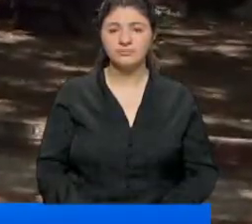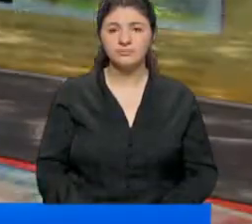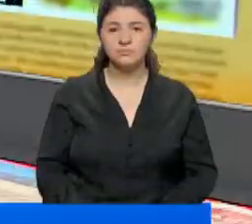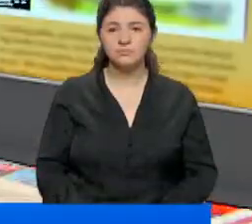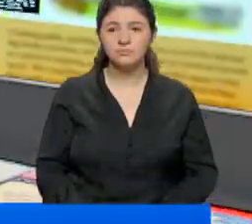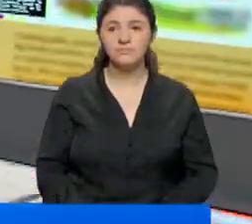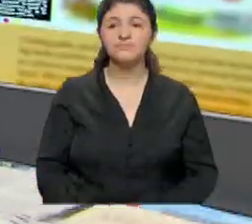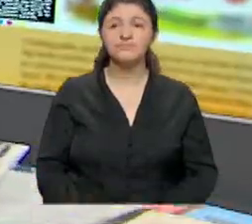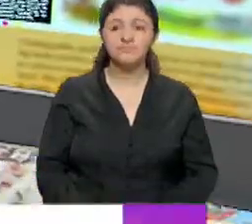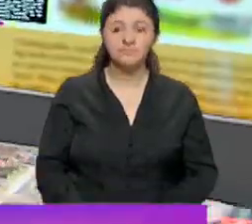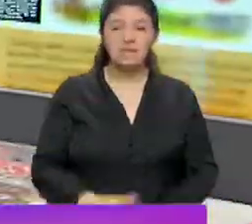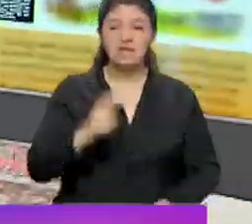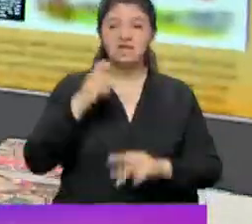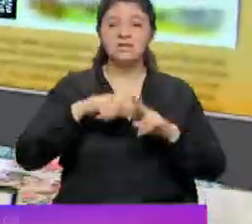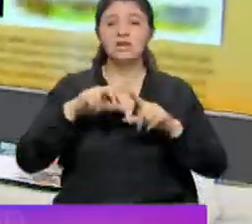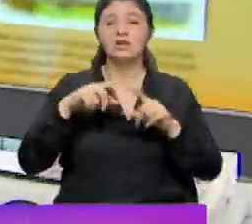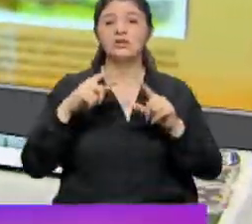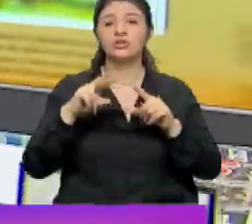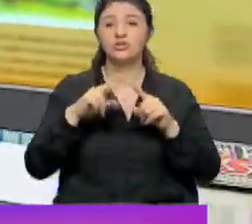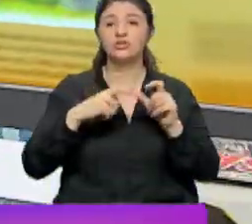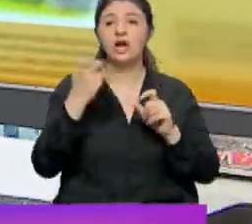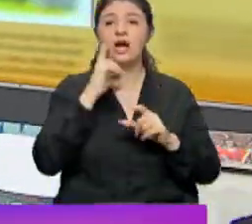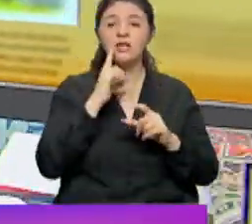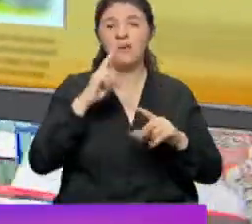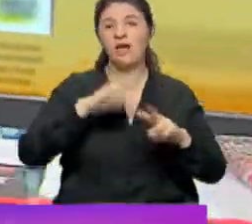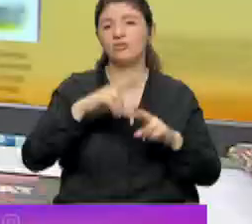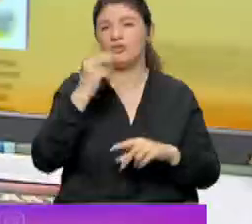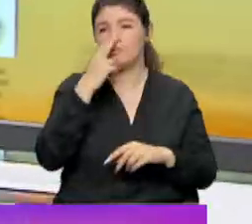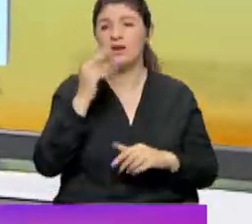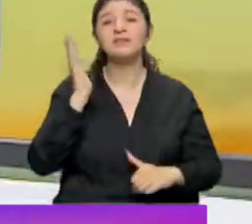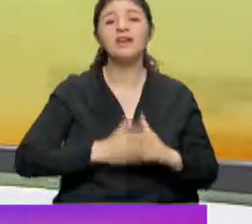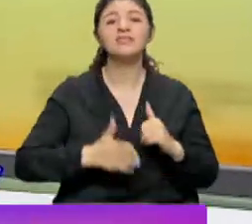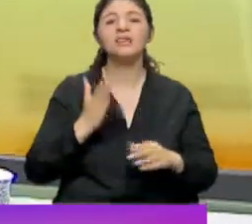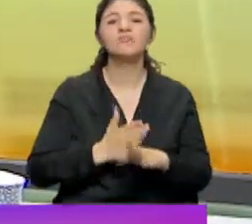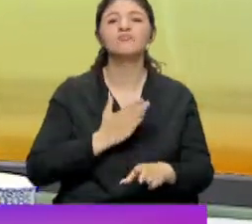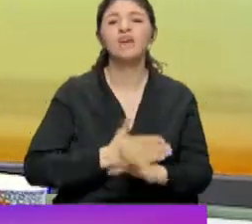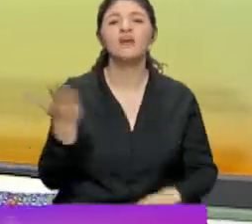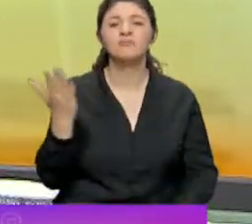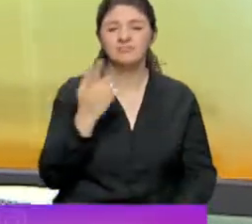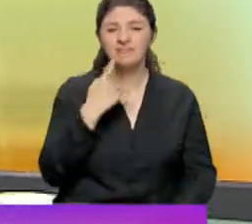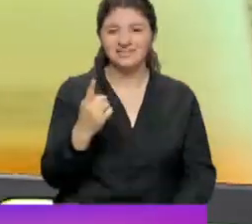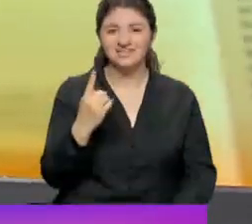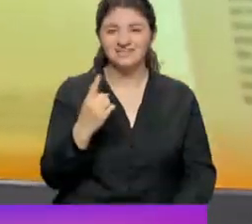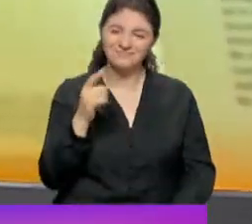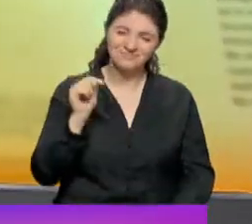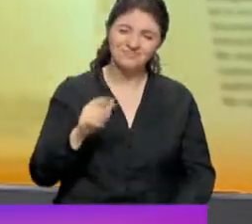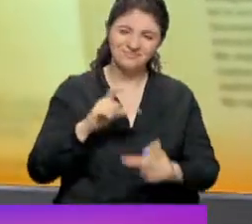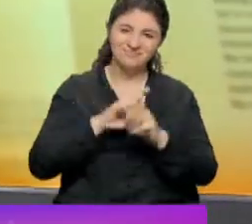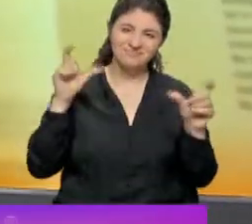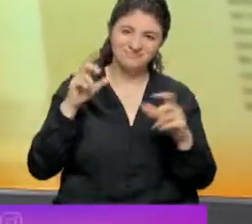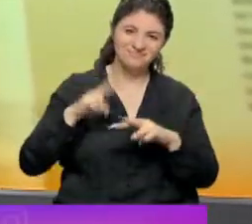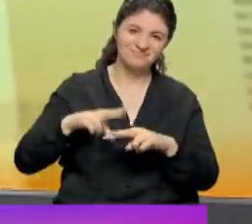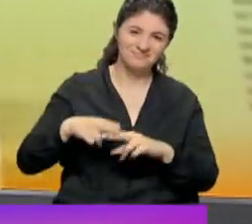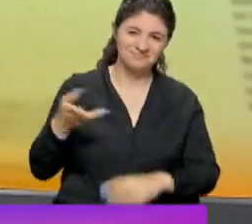o Cansu Hanım etimizi beğenmiş Efendim öyle yassah Hemşerim dedik bugünkü